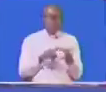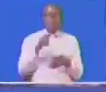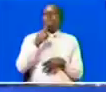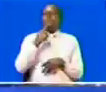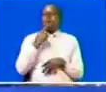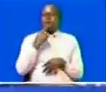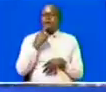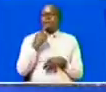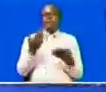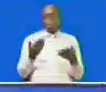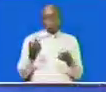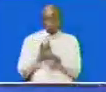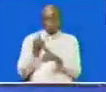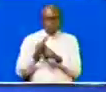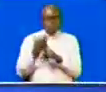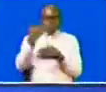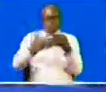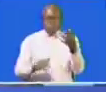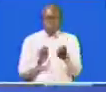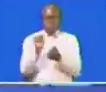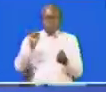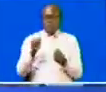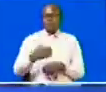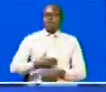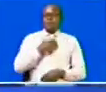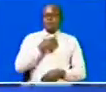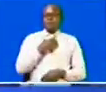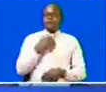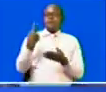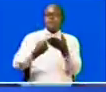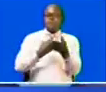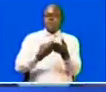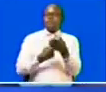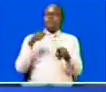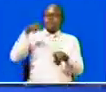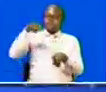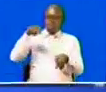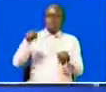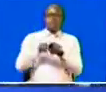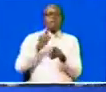Turkana, Konso na Gare miongoni mwa wengine. Wageni kutoka nchi za nje pia wakikosa kuachwa nyuma.